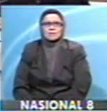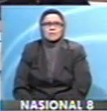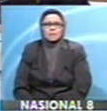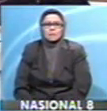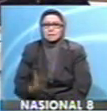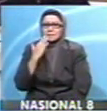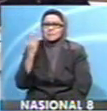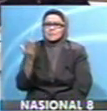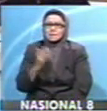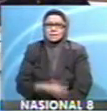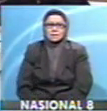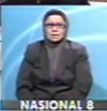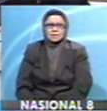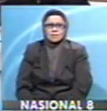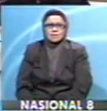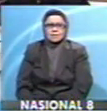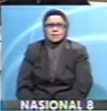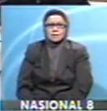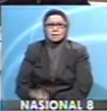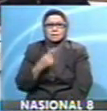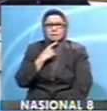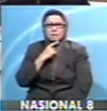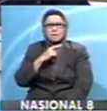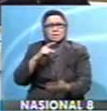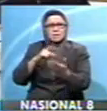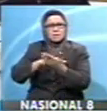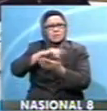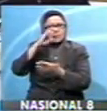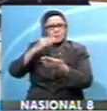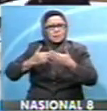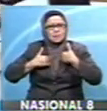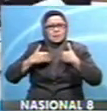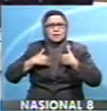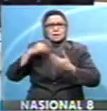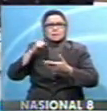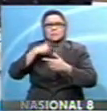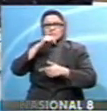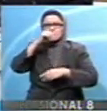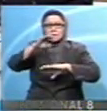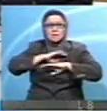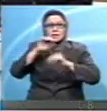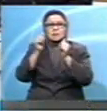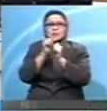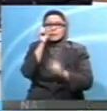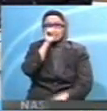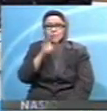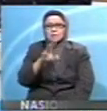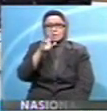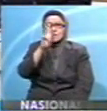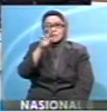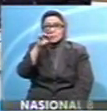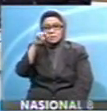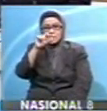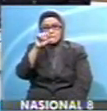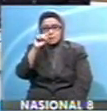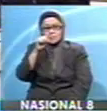Terima kasih jarang ada yang merungut kurang puas hati dalam mana-mana konsert Wings takiranlah hingga kini Wings masih menjadi kumpulan Rock paling